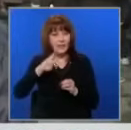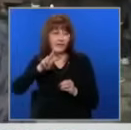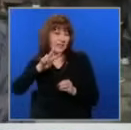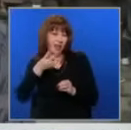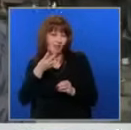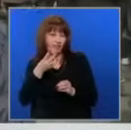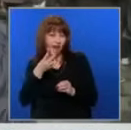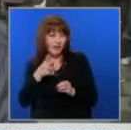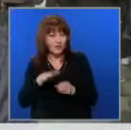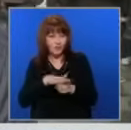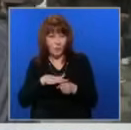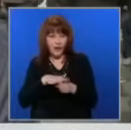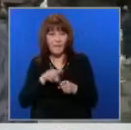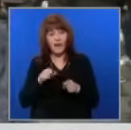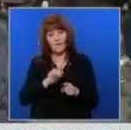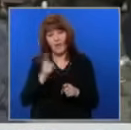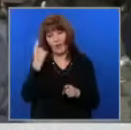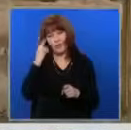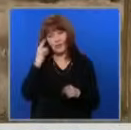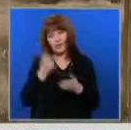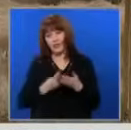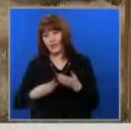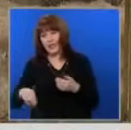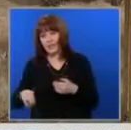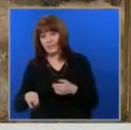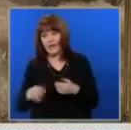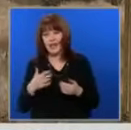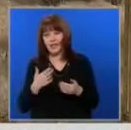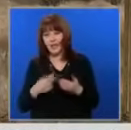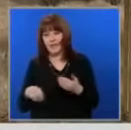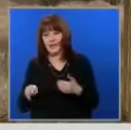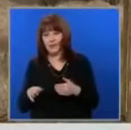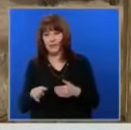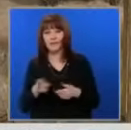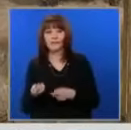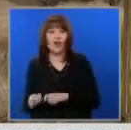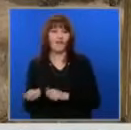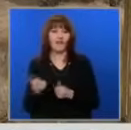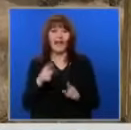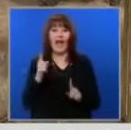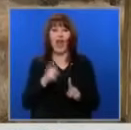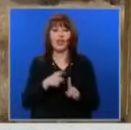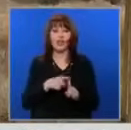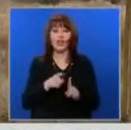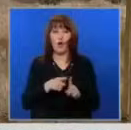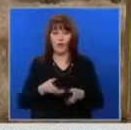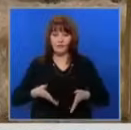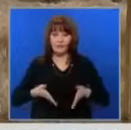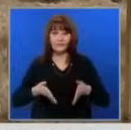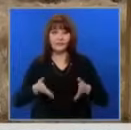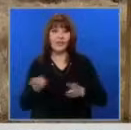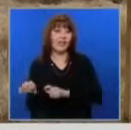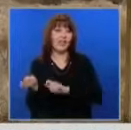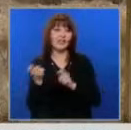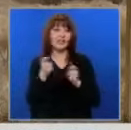не означава, че ще излезем от, че това е изход от ситуацията. Протестиращите разсипаха цистерна с торб на пътя за Гърция, но бяха категорични, че